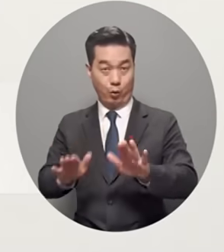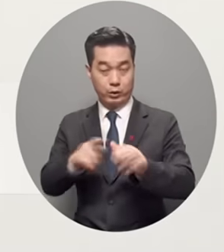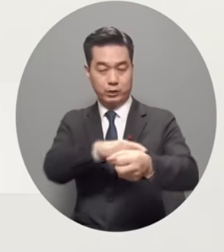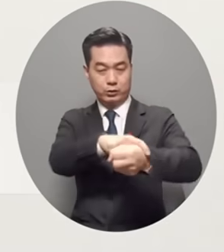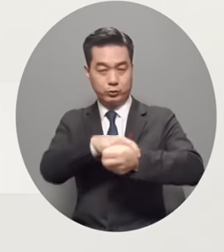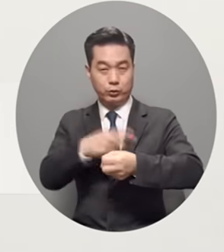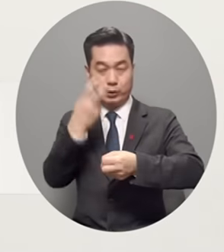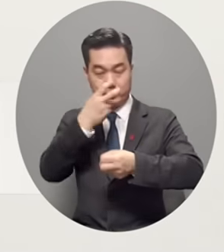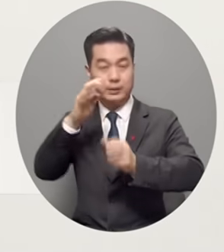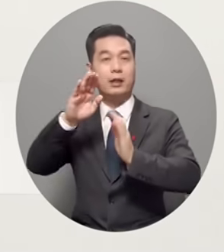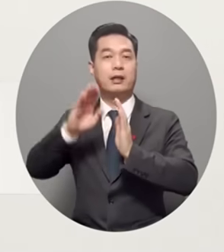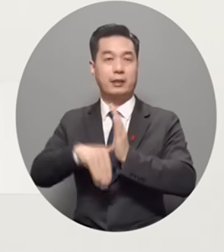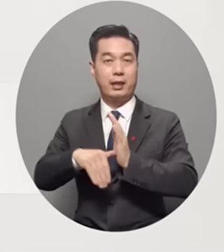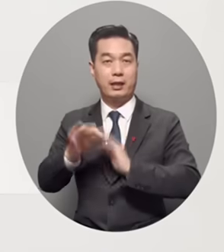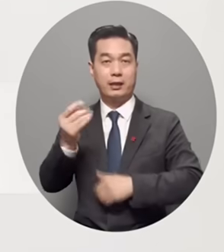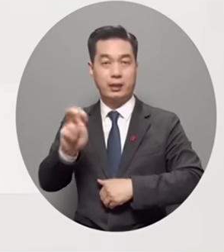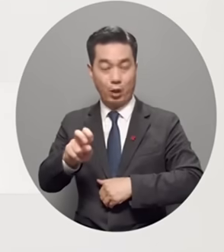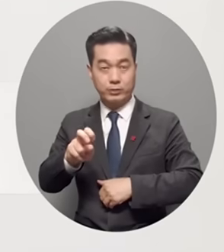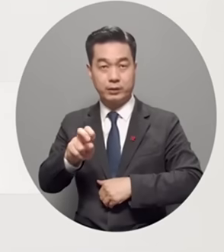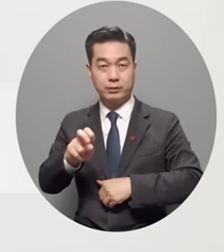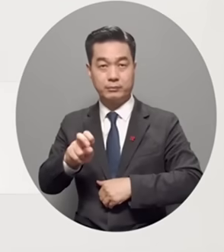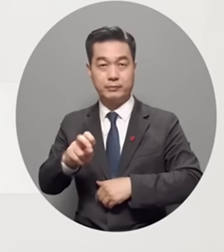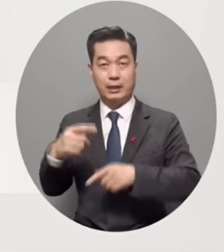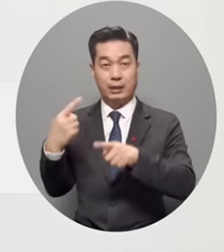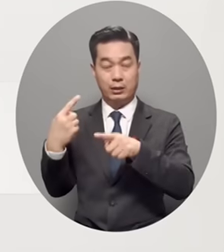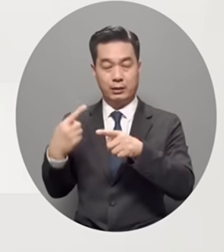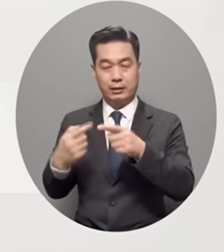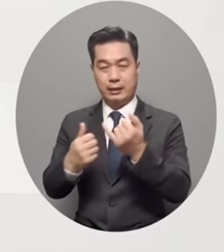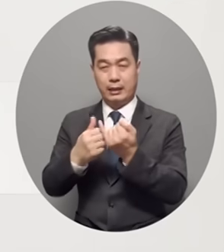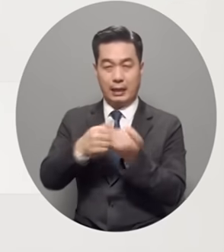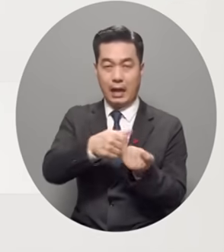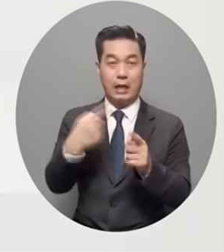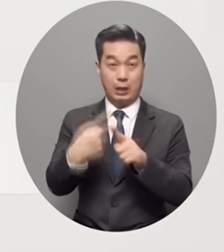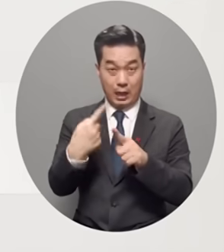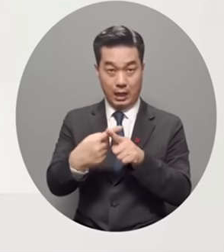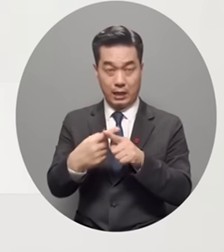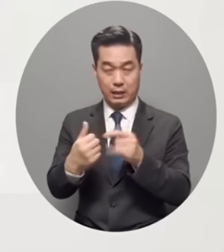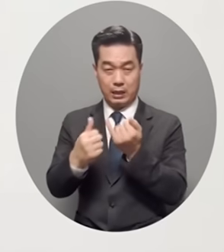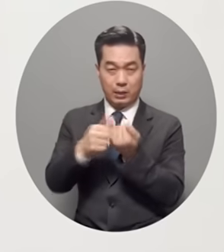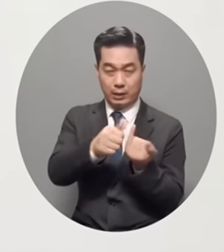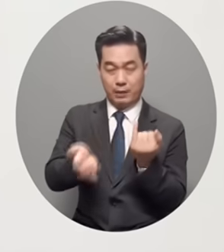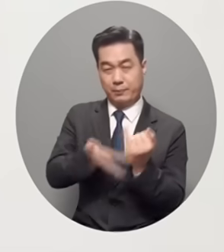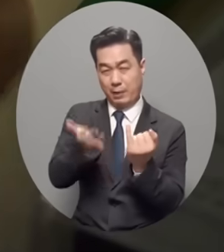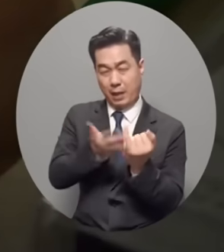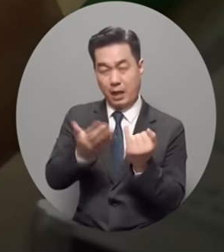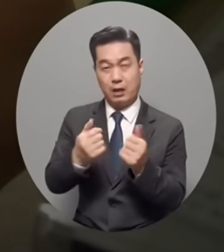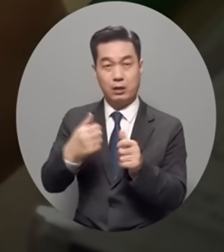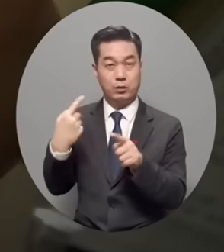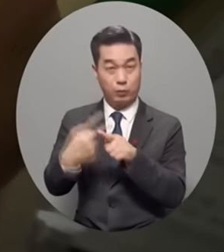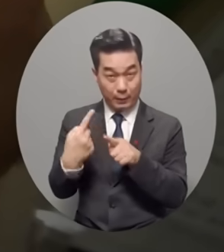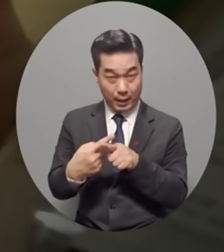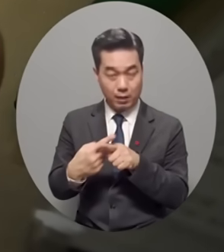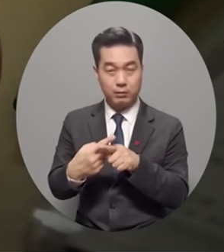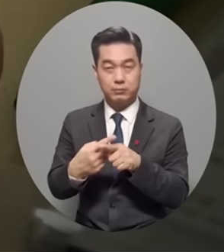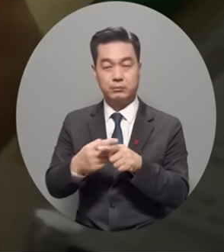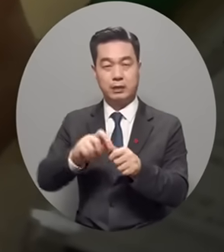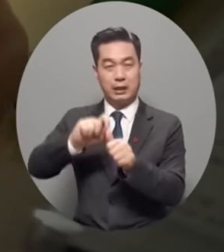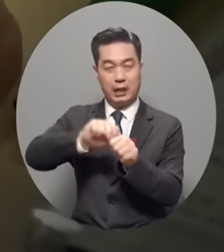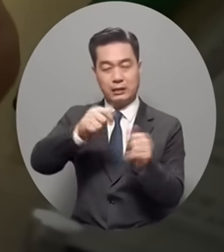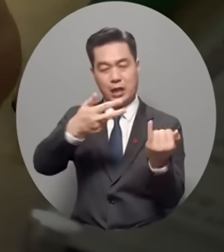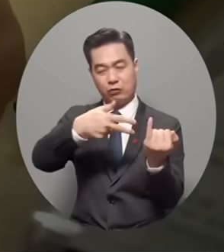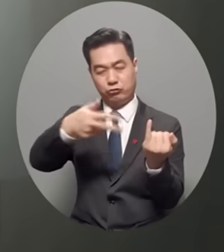구속심사에선 염 씨에게 준강간, 준강제추행, 불법 촬영 혐의도 적용됐습니다. 압수한 염 씨